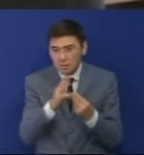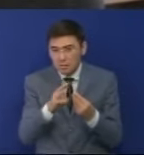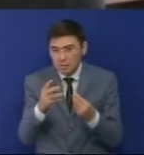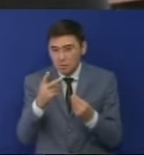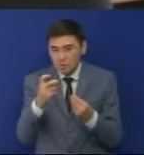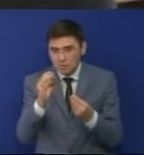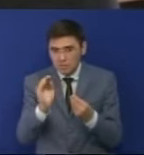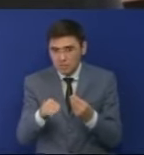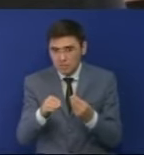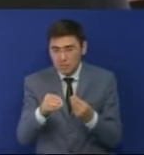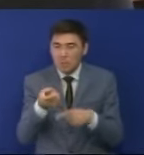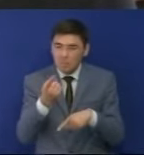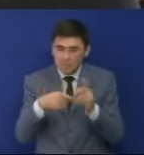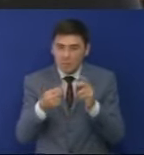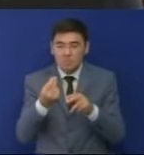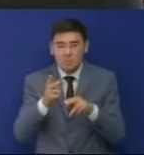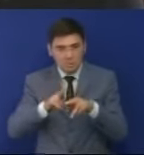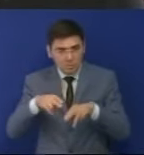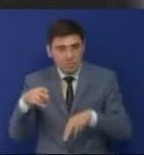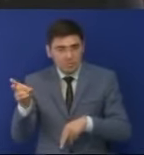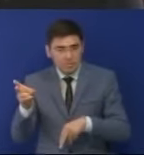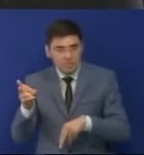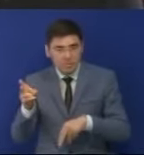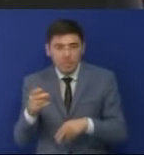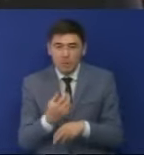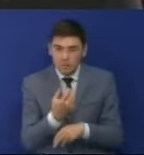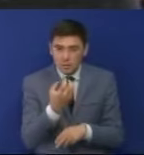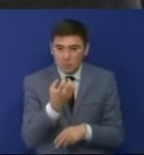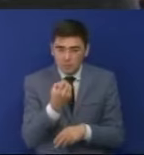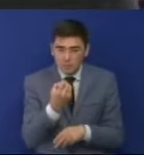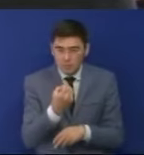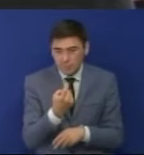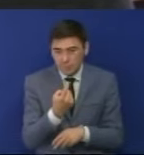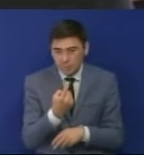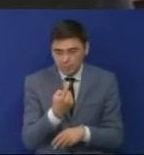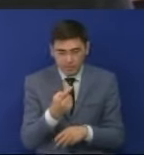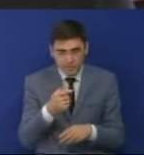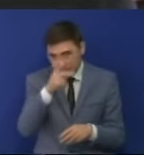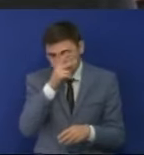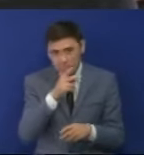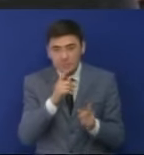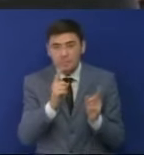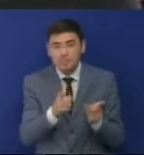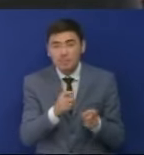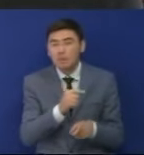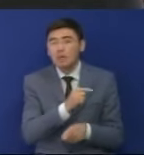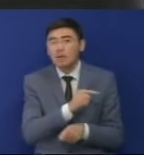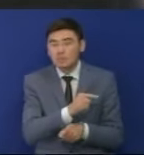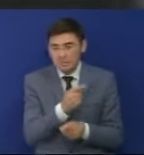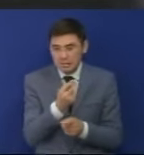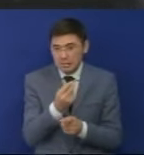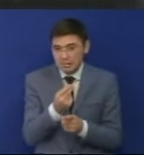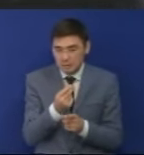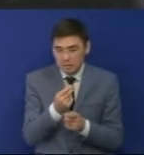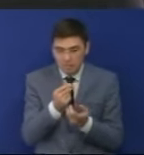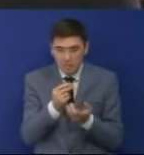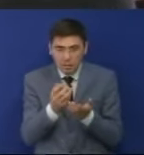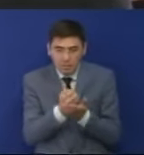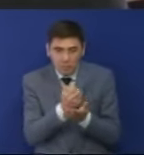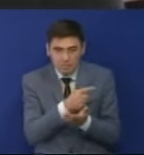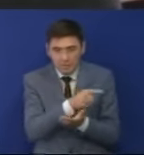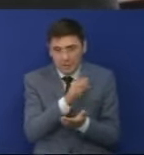200 мың теңгеден астам қаржыны қайтарды. Бұл біздің тізімнен басқа 1-90 бойынша өз табыстарын жасырған азаматтар. Әрине,